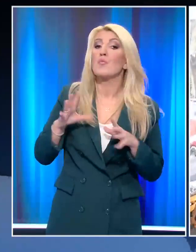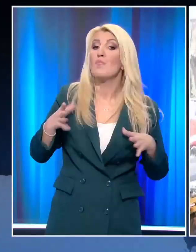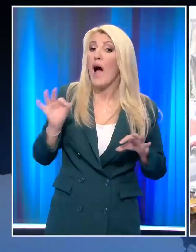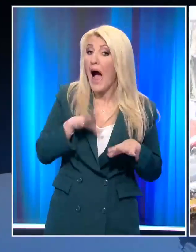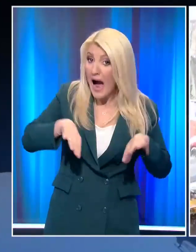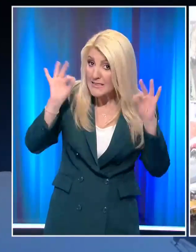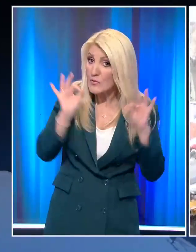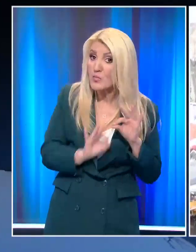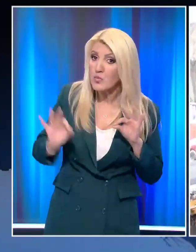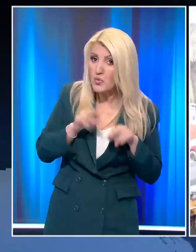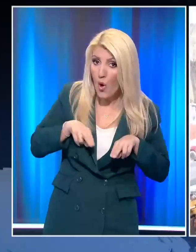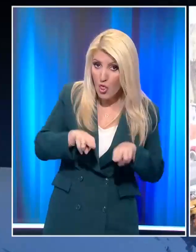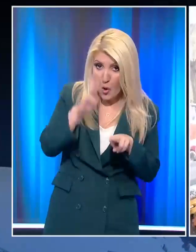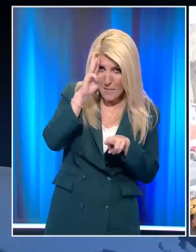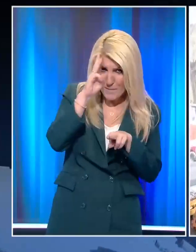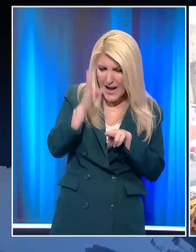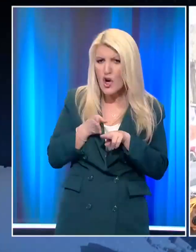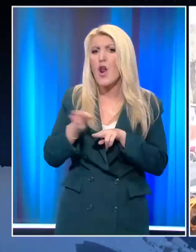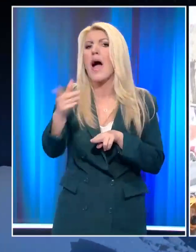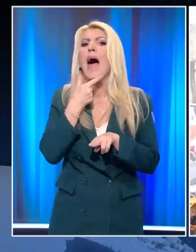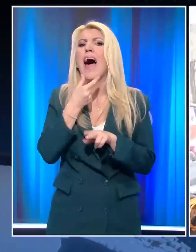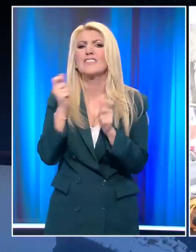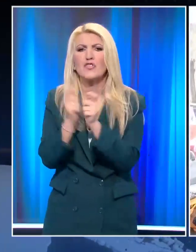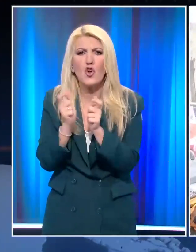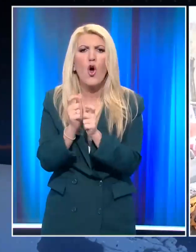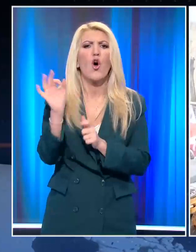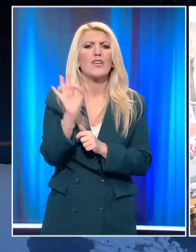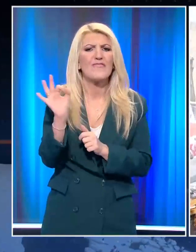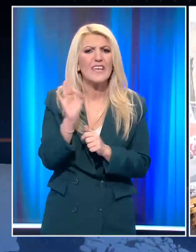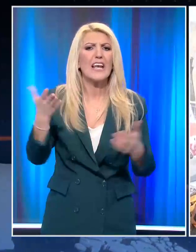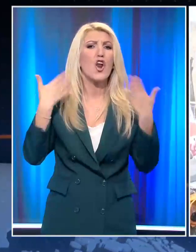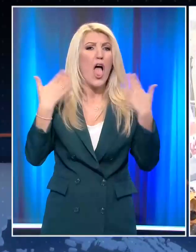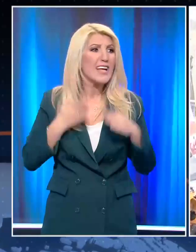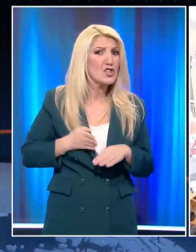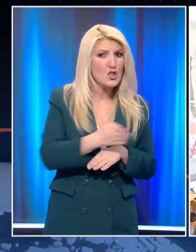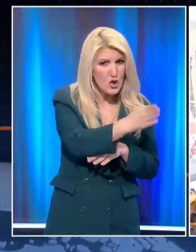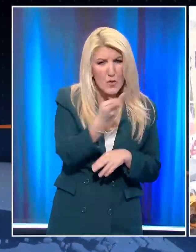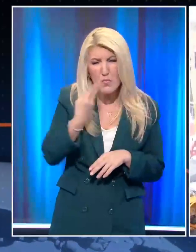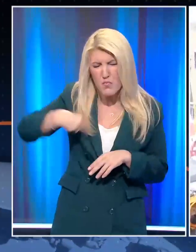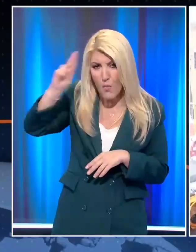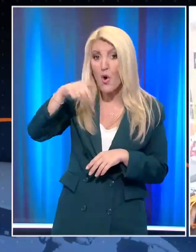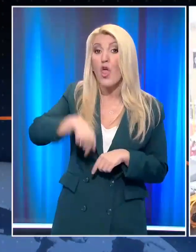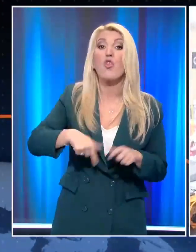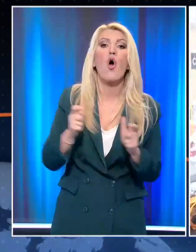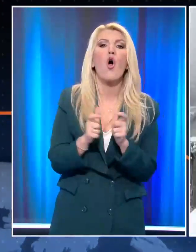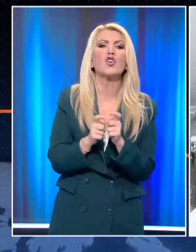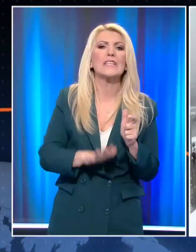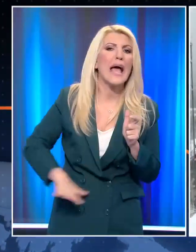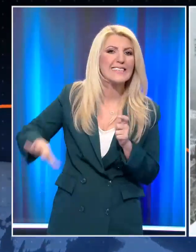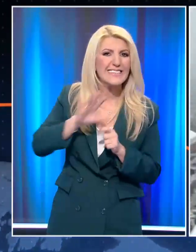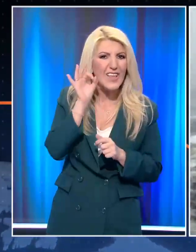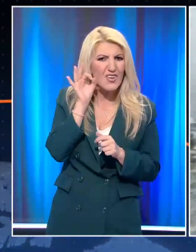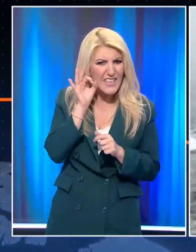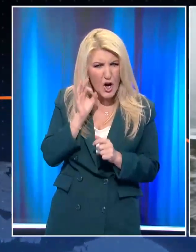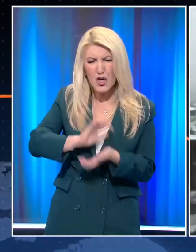Χορτιάτης Ασβεστοχώρη Φίληρο. Εξοχή, περισσότερο εδώ στο Χορτιάτι. Δεν σταμάτησε καθόλου να χιονίζει. Ο